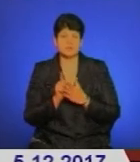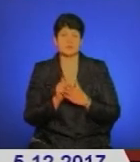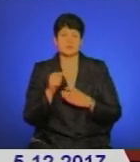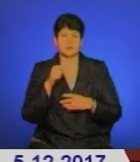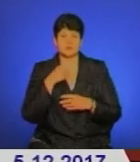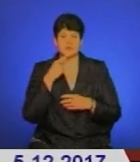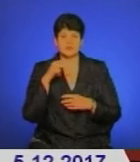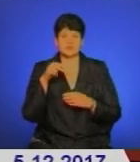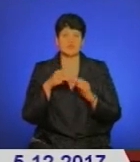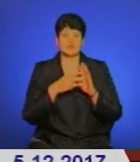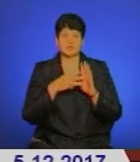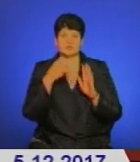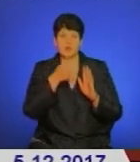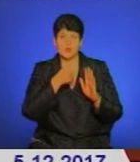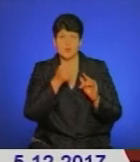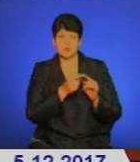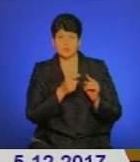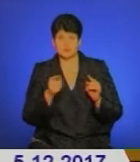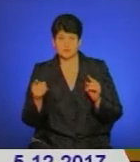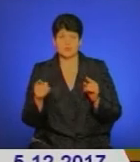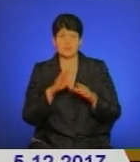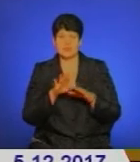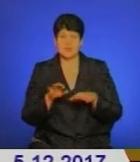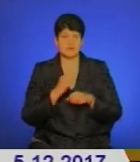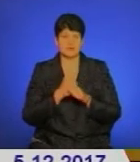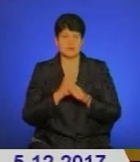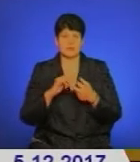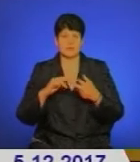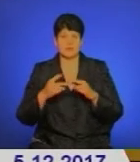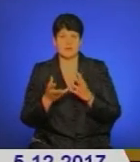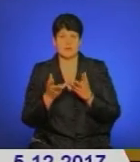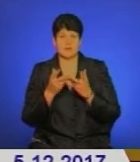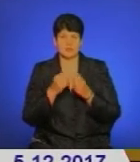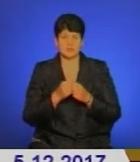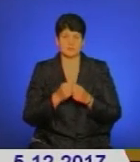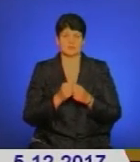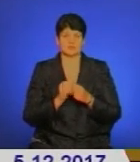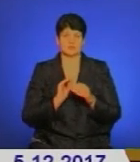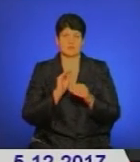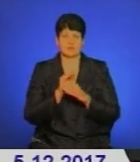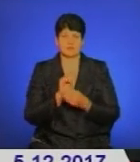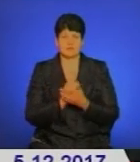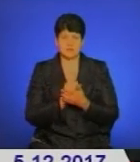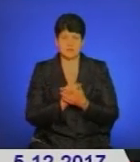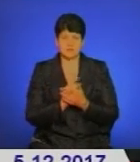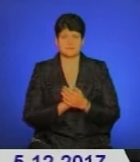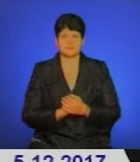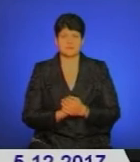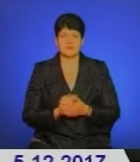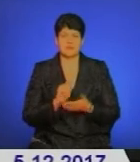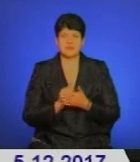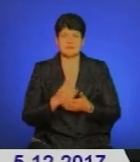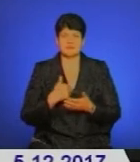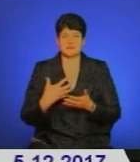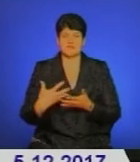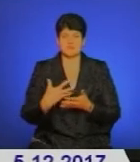чоловіка, з 2008 року пенсіонерам МВС не проводили перерахунку індексації пенсій. Пенсію нам